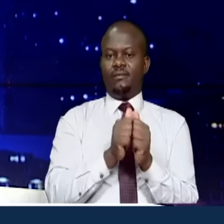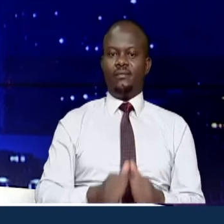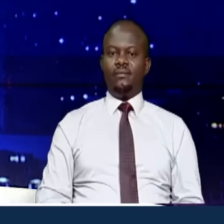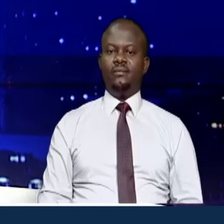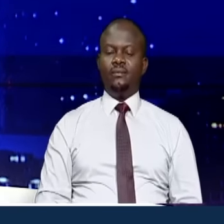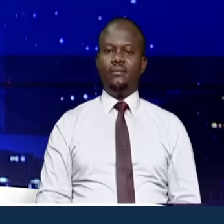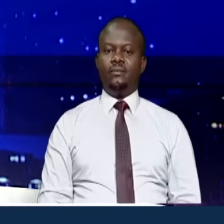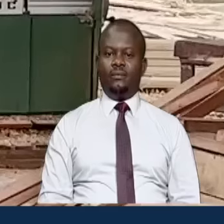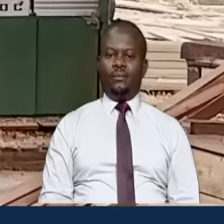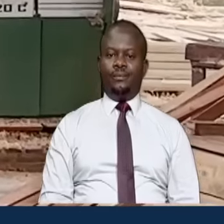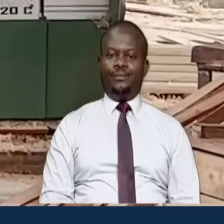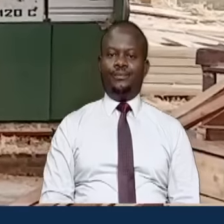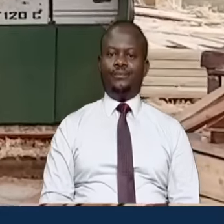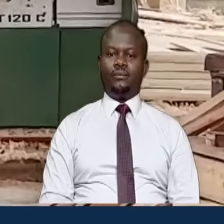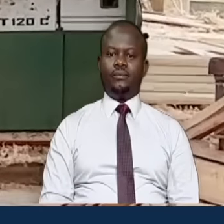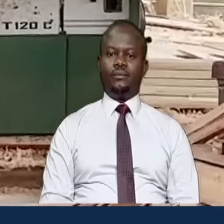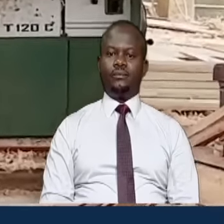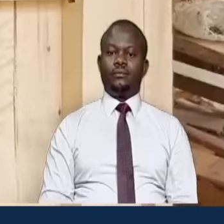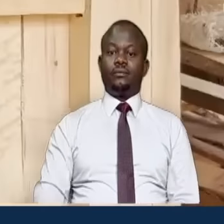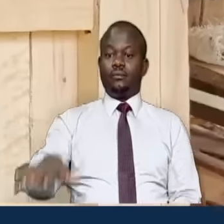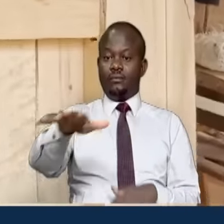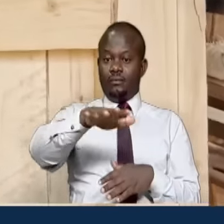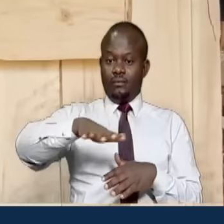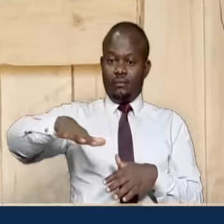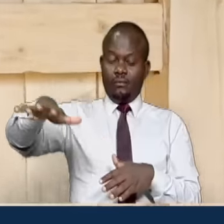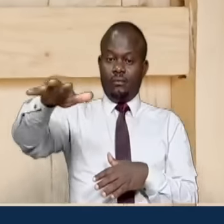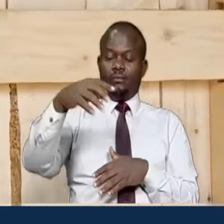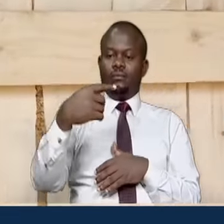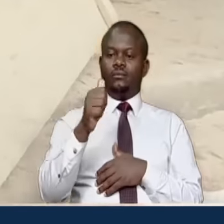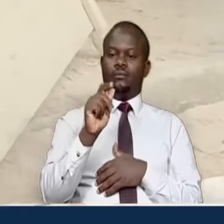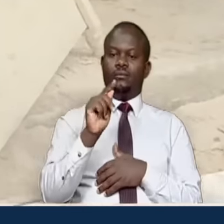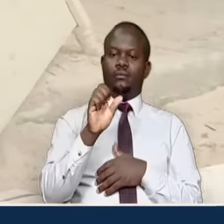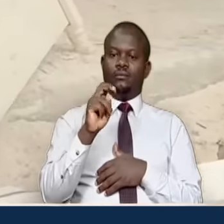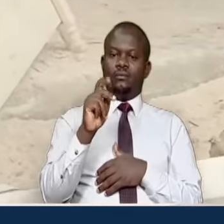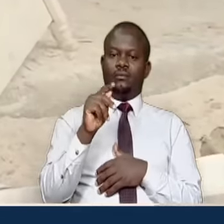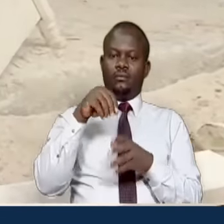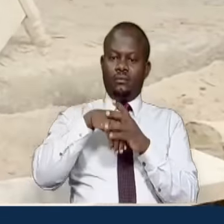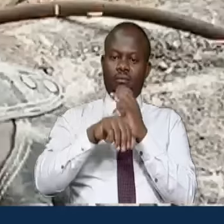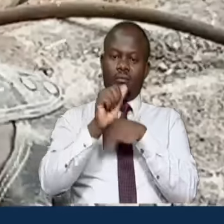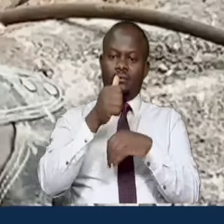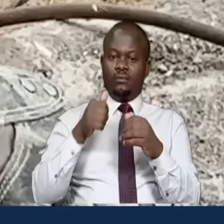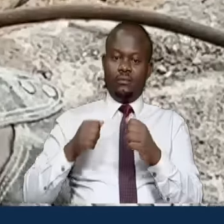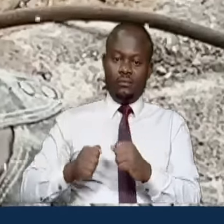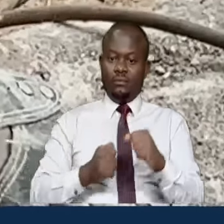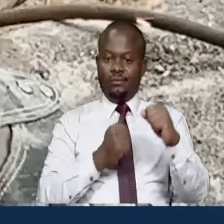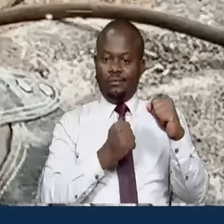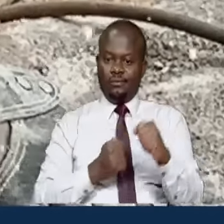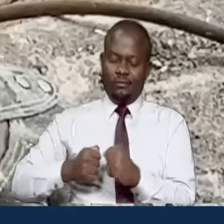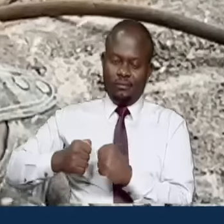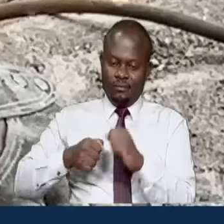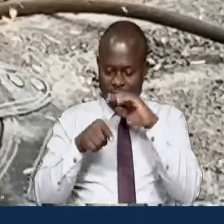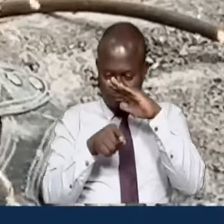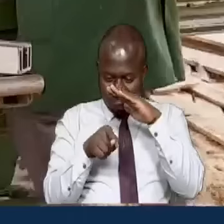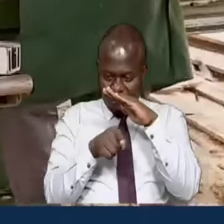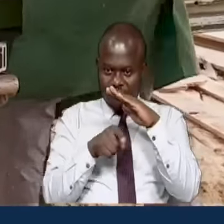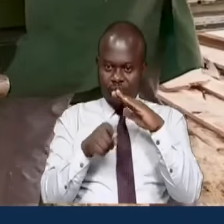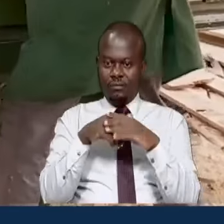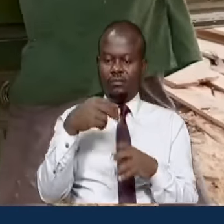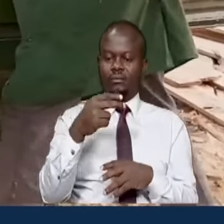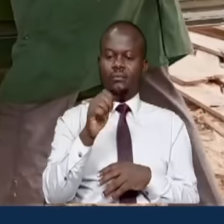Byiringiro. Muri ako gakiriro ka Gakenke higanjemo imirimo y'ububaji no gusudira.